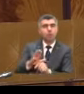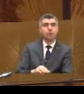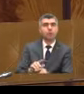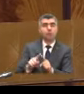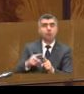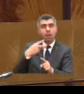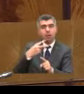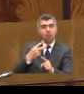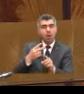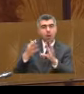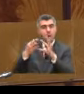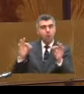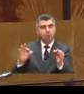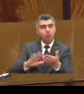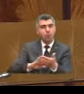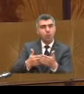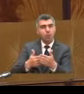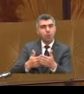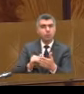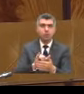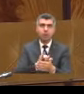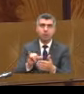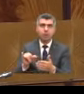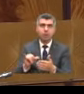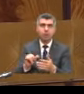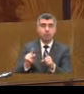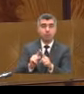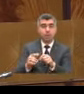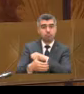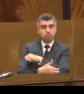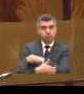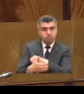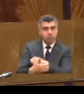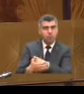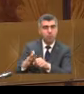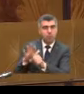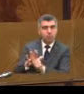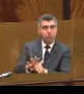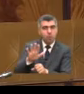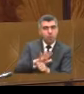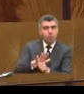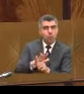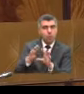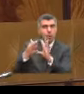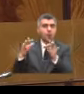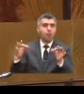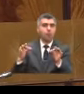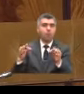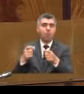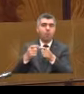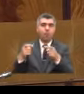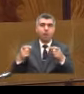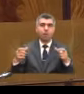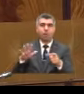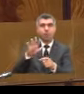جزء كبير منها هو ضر الرمادي في العيون. ظاهرة الفقر والهشاشة امتدت وتوسعت بشكل كبير، وهذه